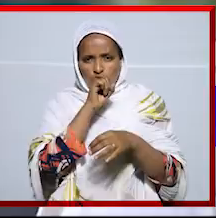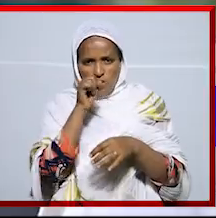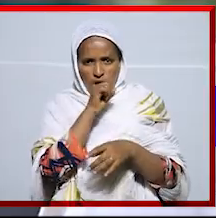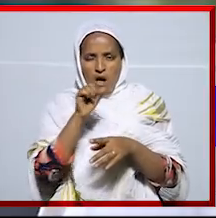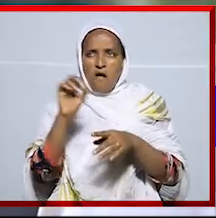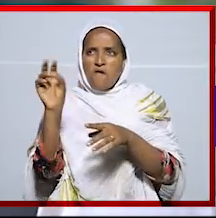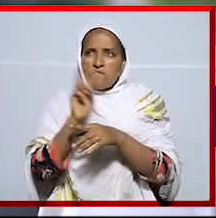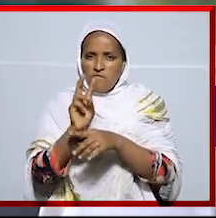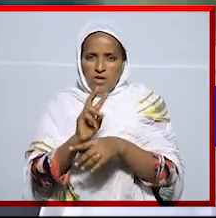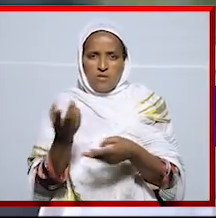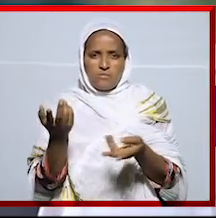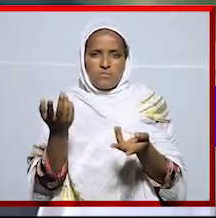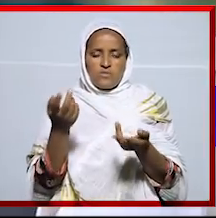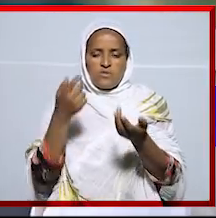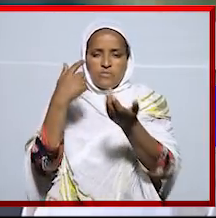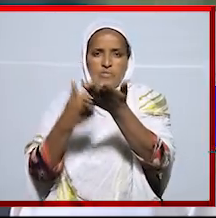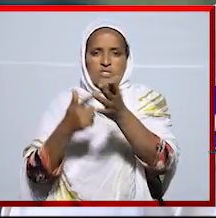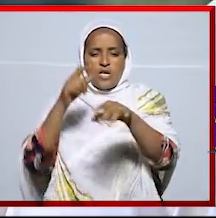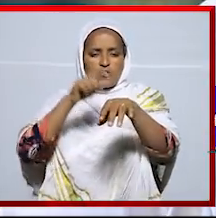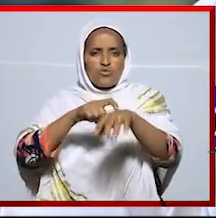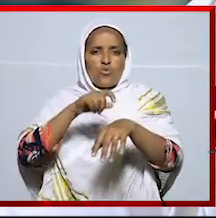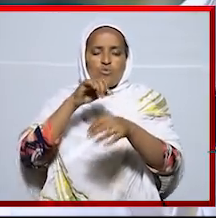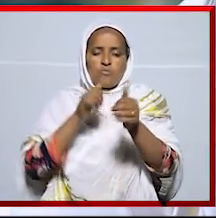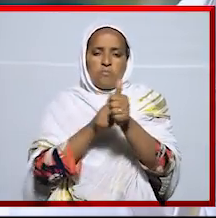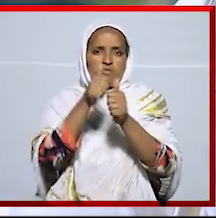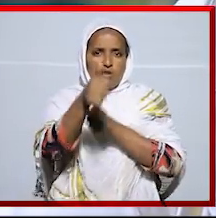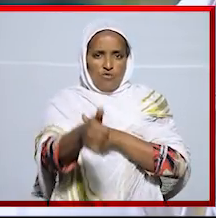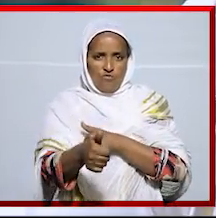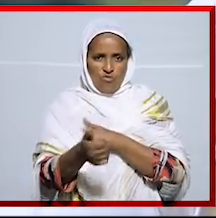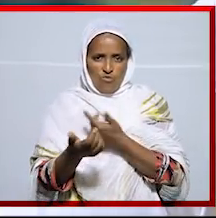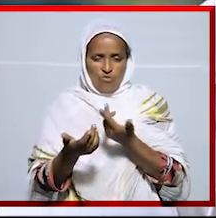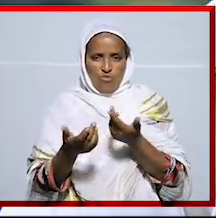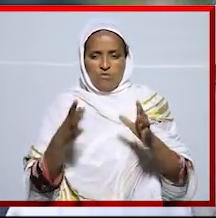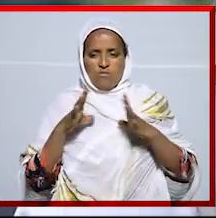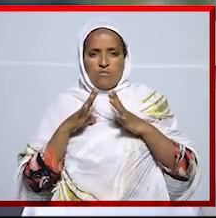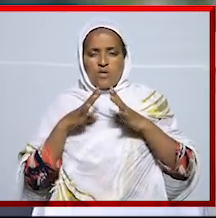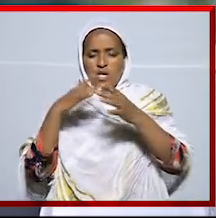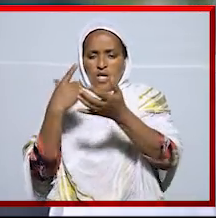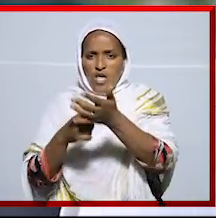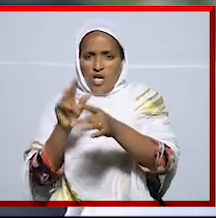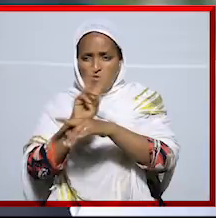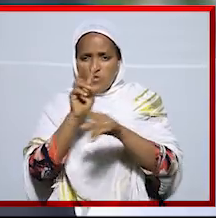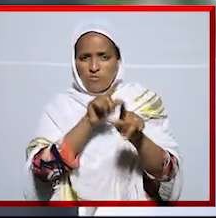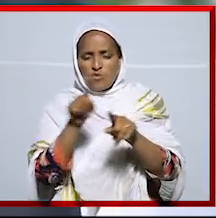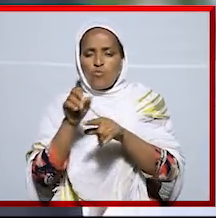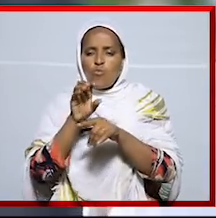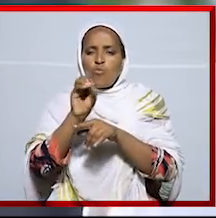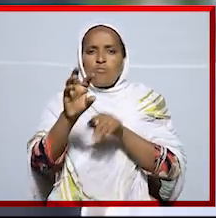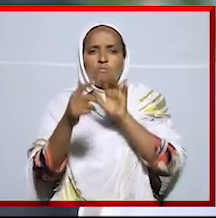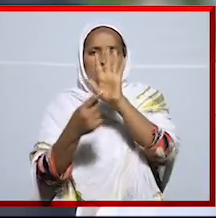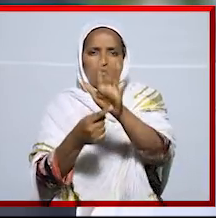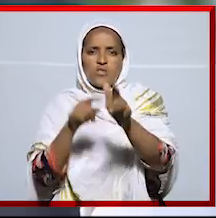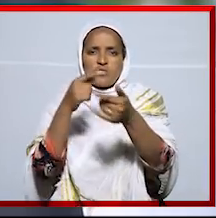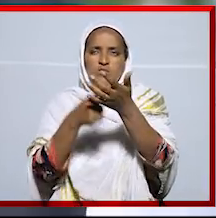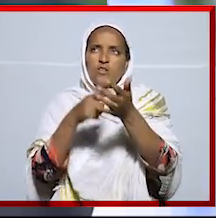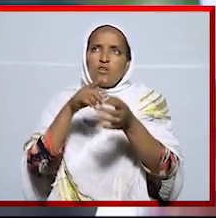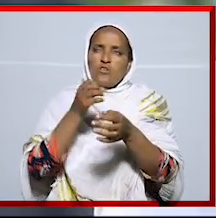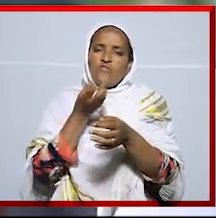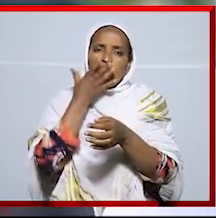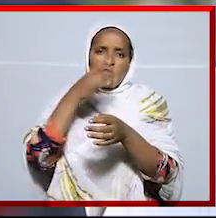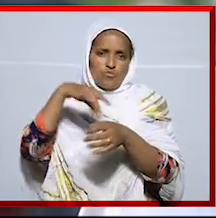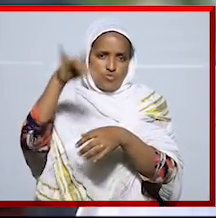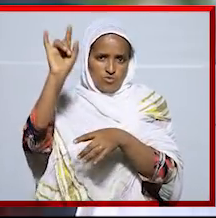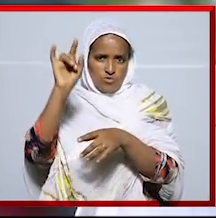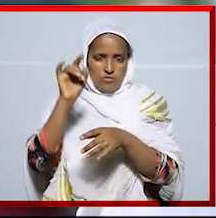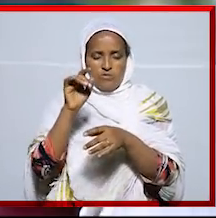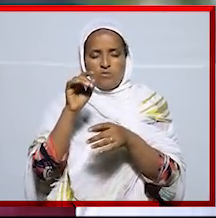አብዛኛውም ሙዚቃዎች ላይ ፊልሞች ላይ በዛ ነው ጊዜውን የሚያሳልፈው። እና እነዛ ፊልሞች ደግሞ የሚያንጸባርቁት ያው ስለነዛ